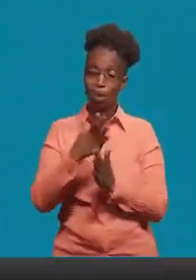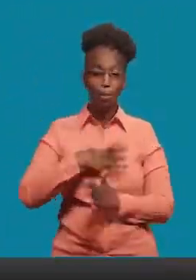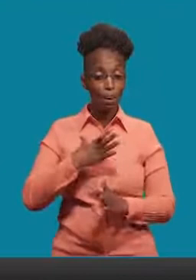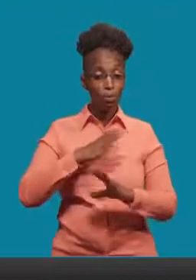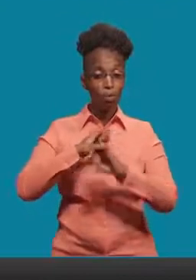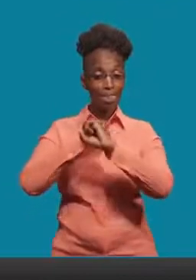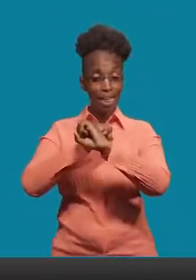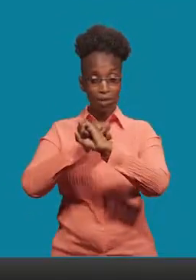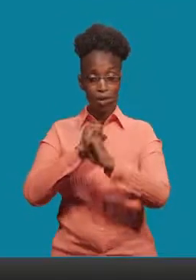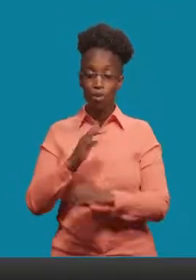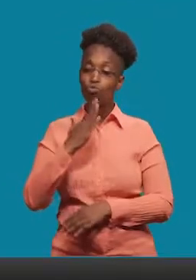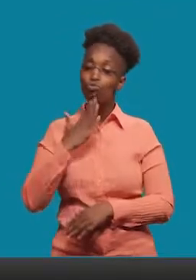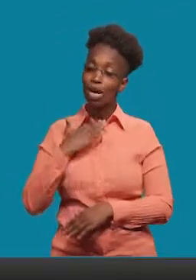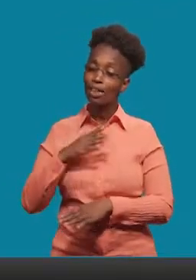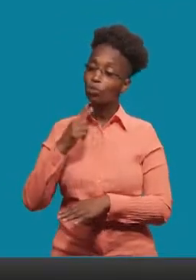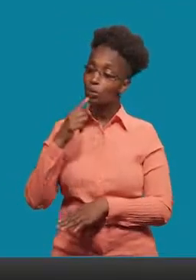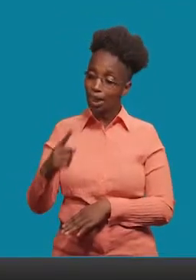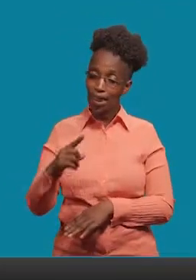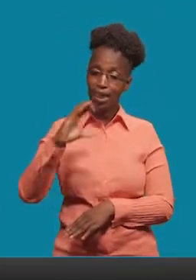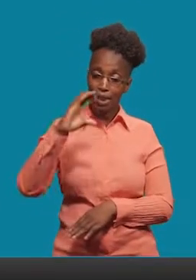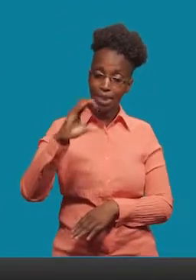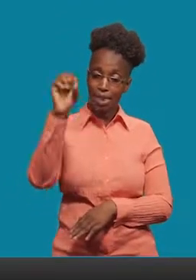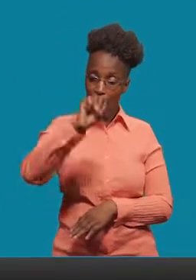Tunataka kuambia Fred Matiang'i and Kibicho,